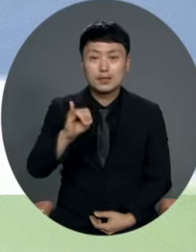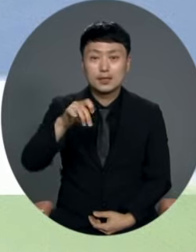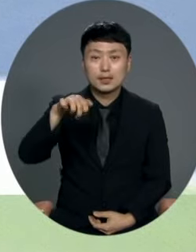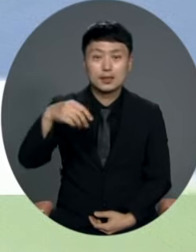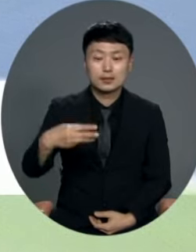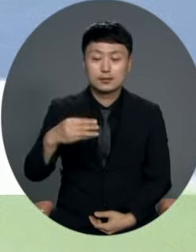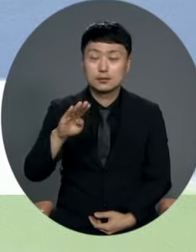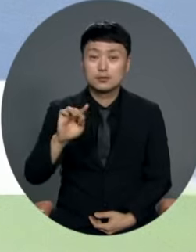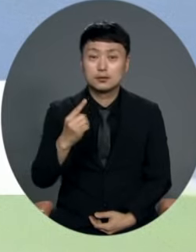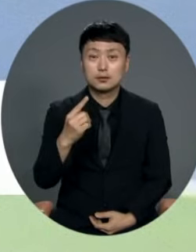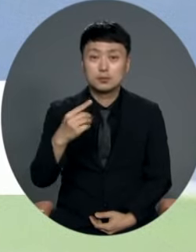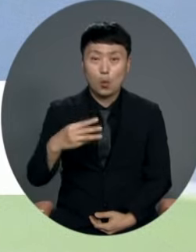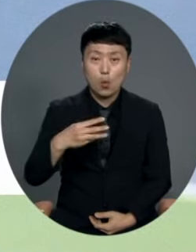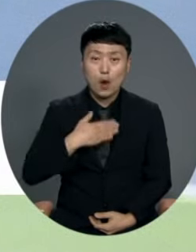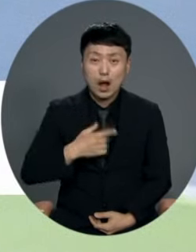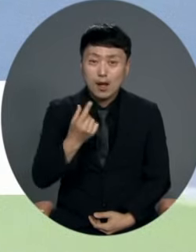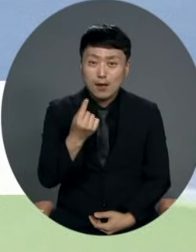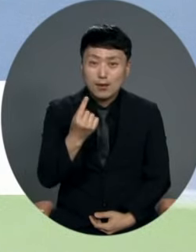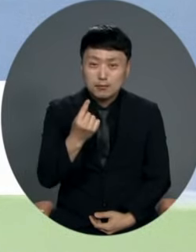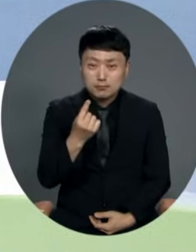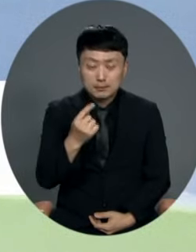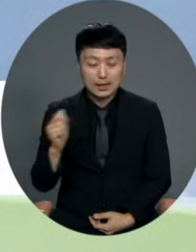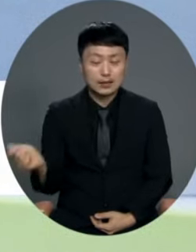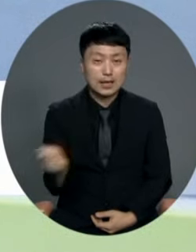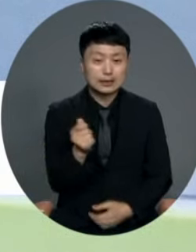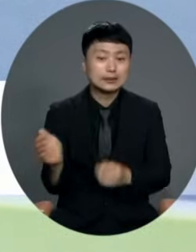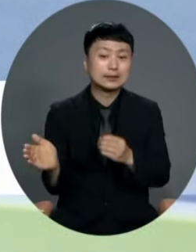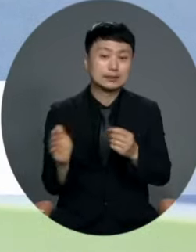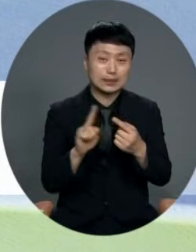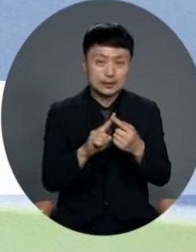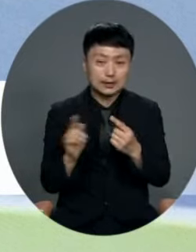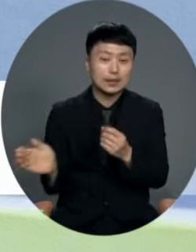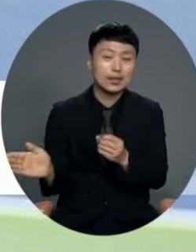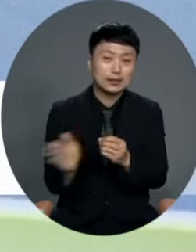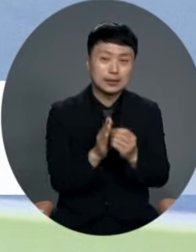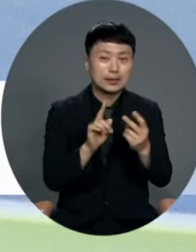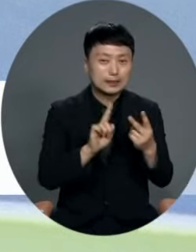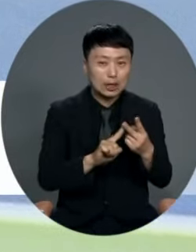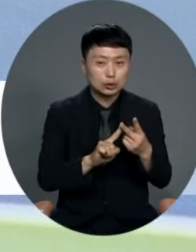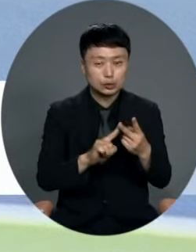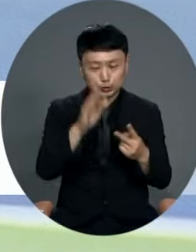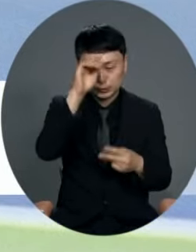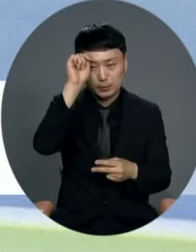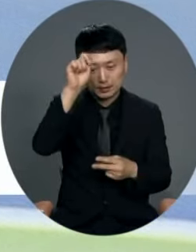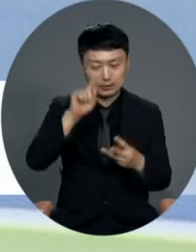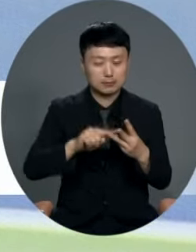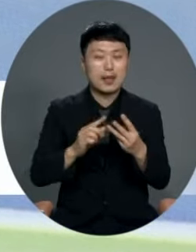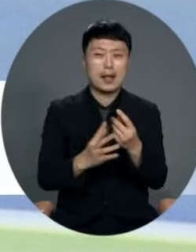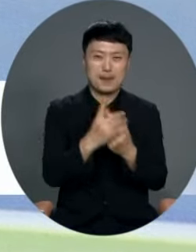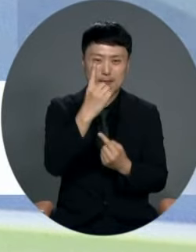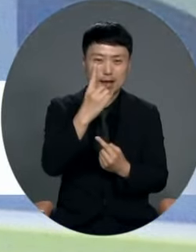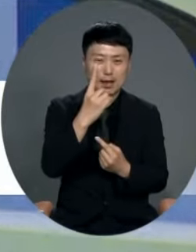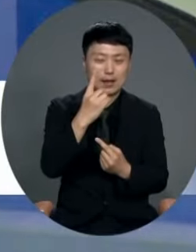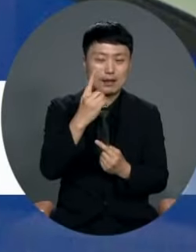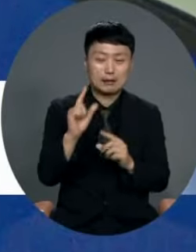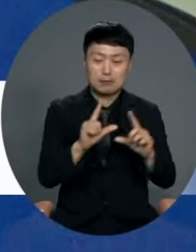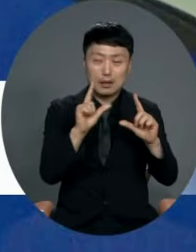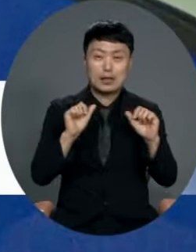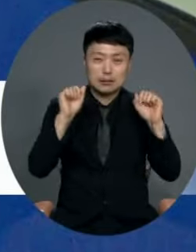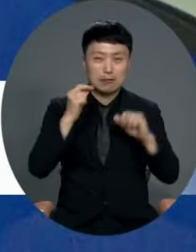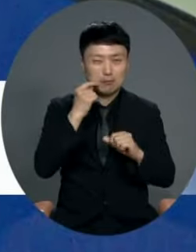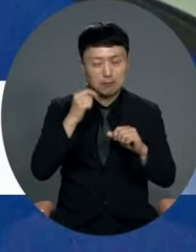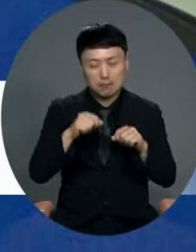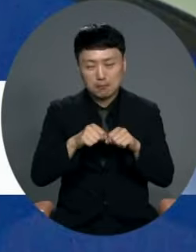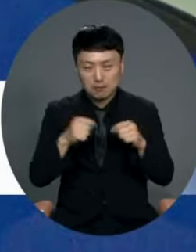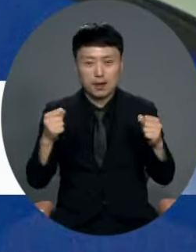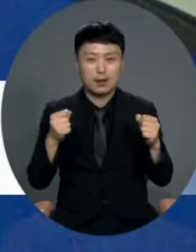피클볼이라는 운동 들어보셨습니까? 테니스와 탁구, 배드민턴을 합친 라켓 운동인데 생활체육으로 점점 인기를 얻고 있습니다. 월드